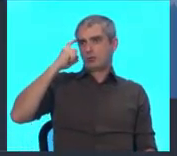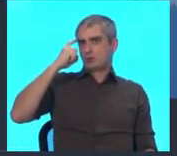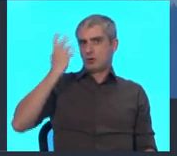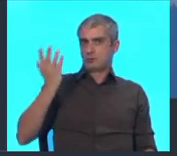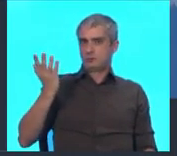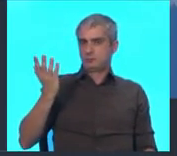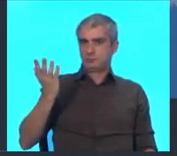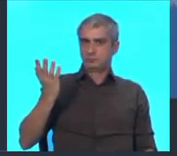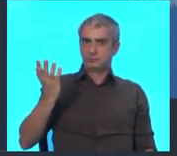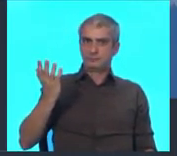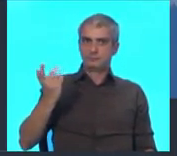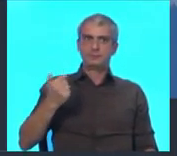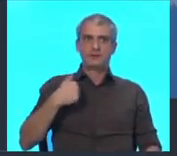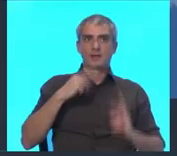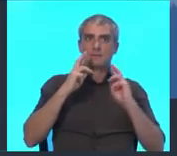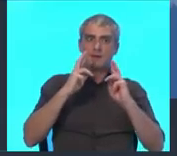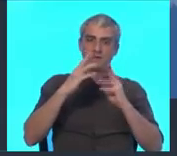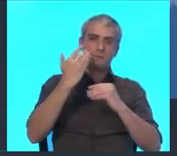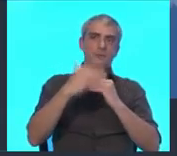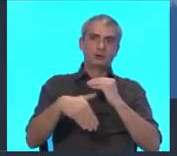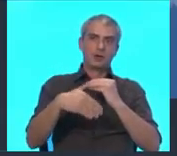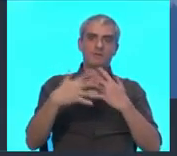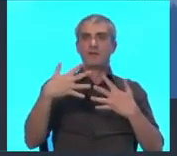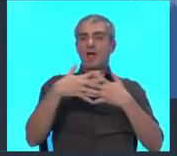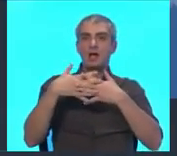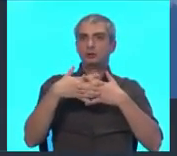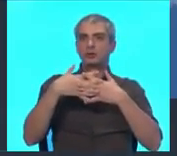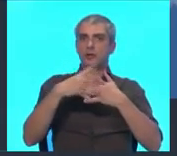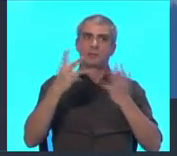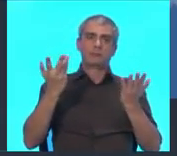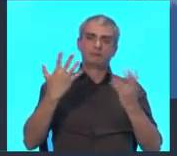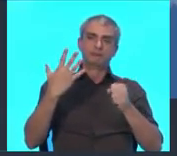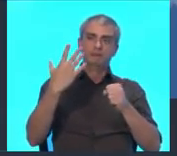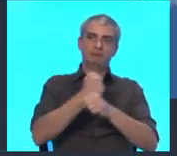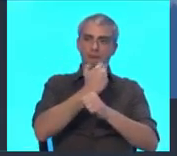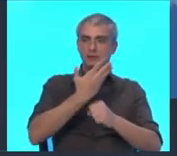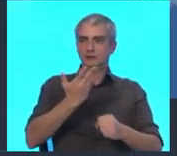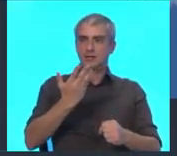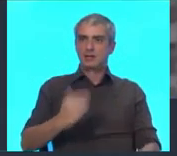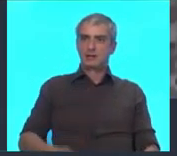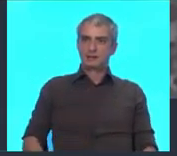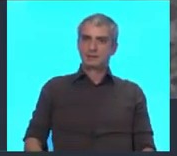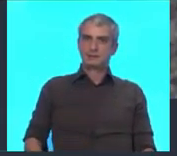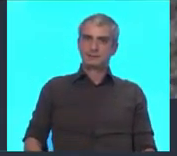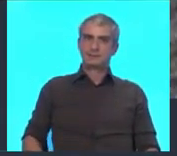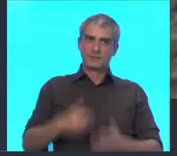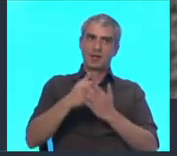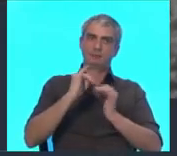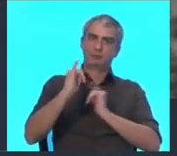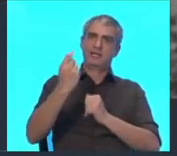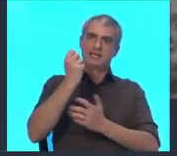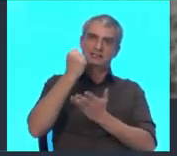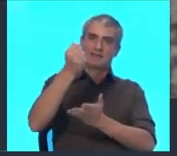And I strongly hope that in the end it will be possible for the United States to maintain the funding of UNRWA.